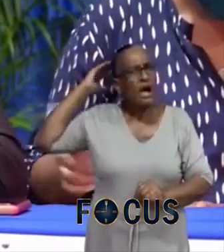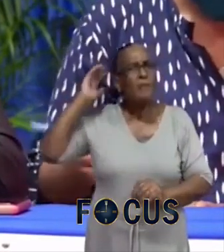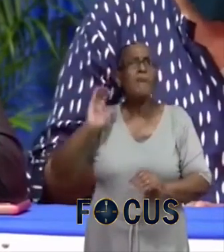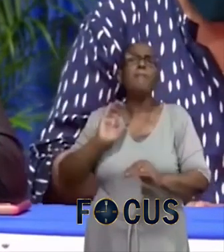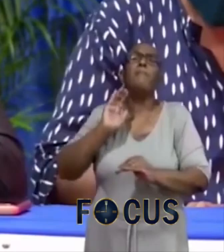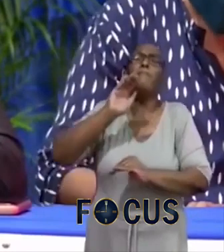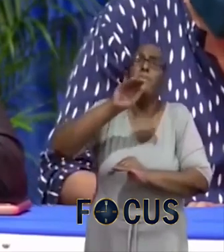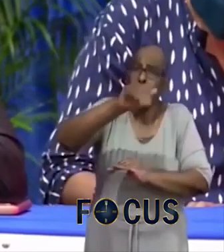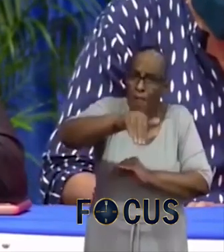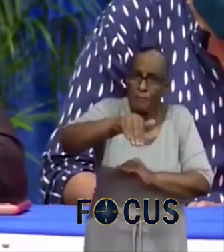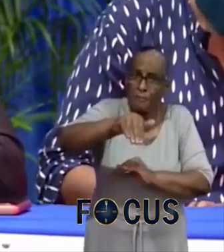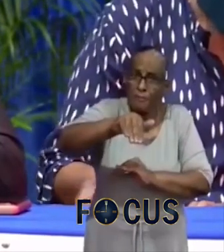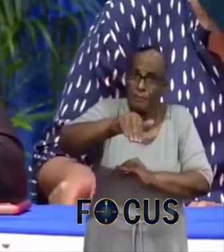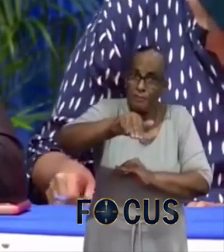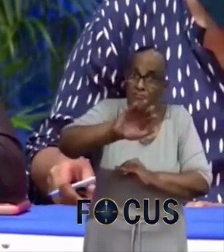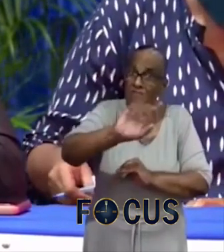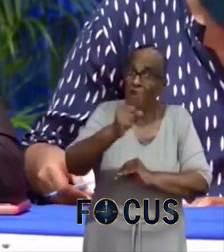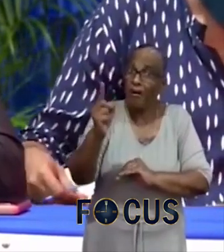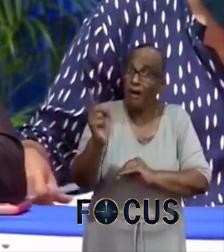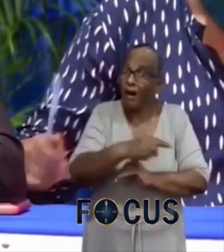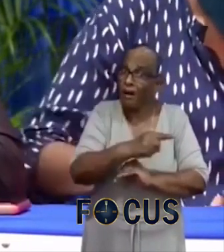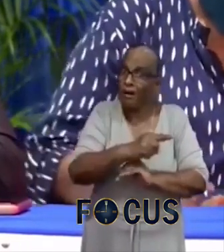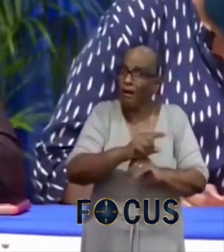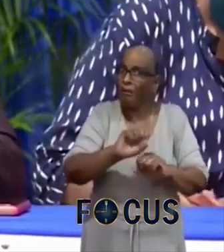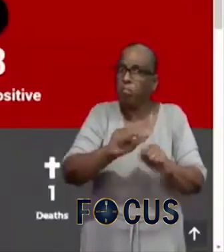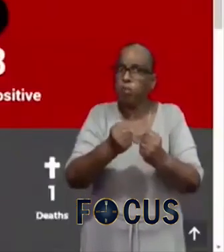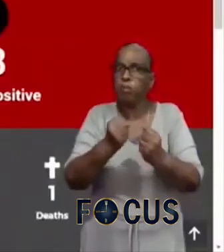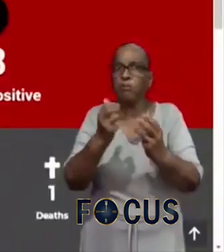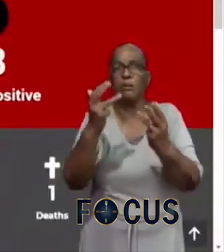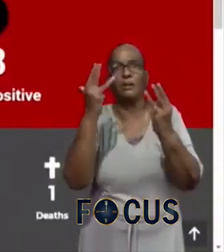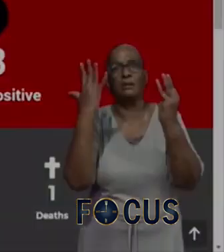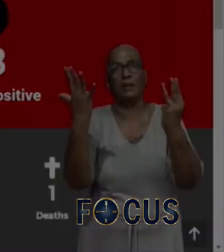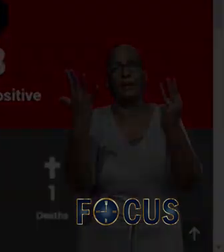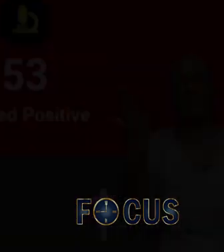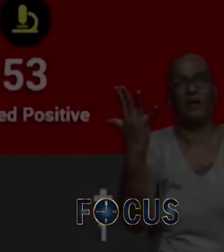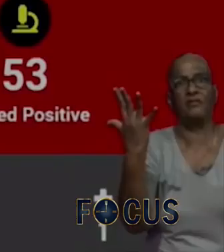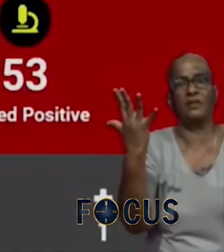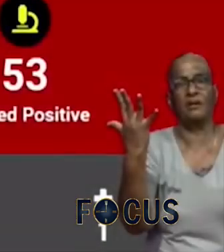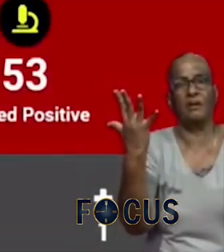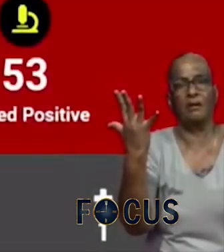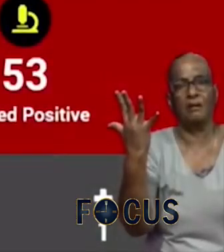overstijgen. U heeft gezien, in een zeer korte tijd zijn we al gegaan naar 53.